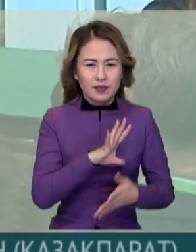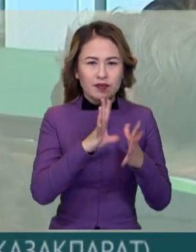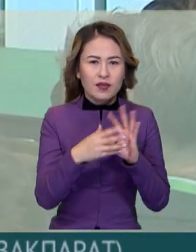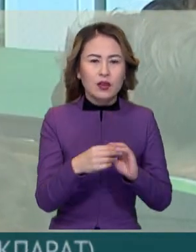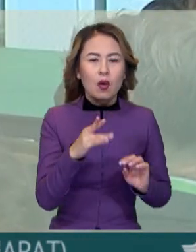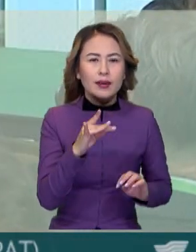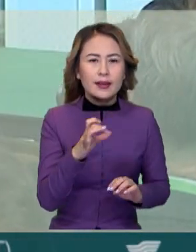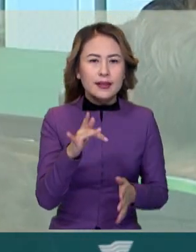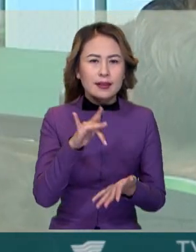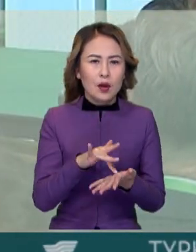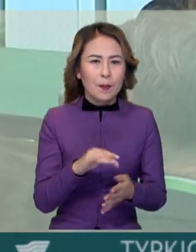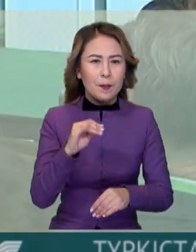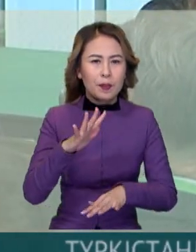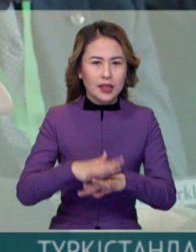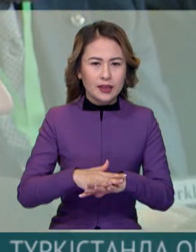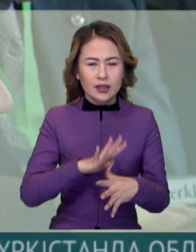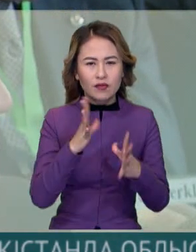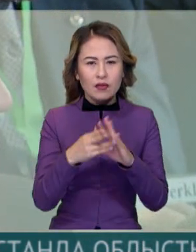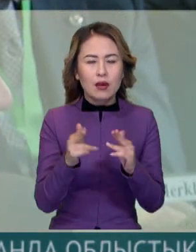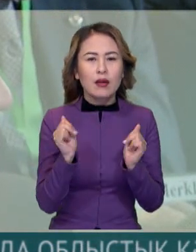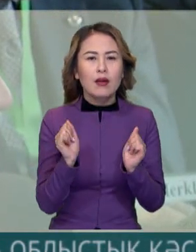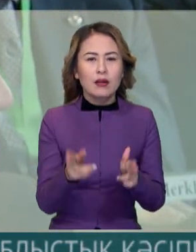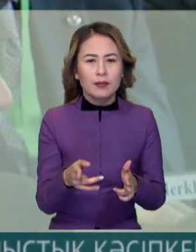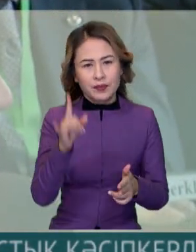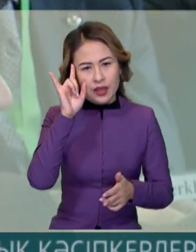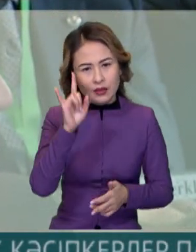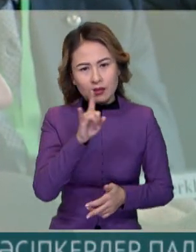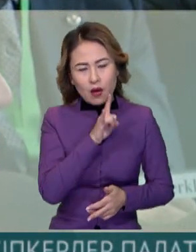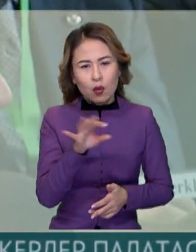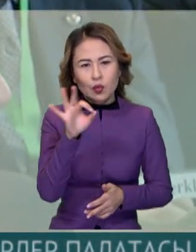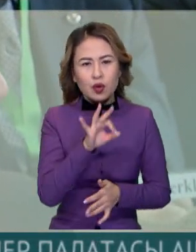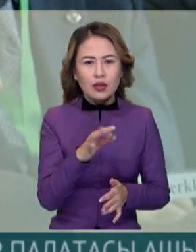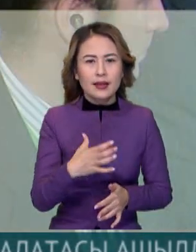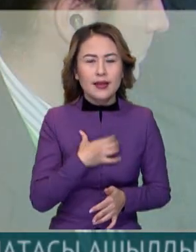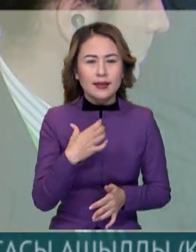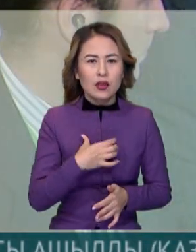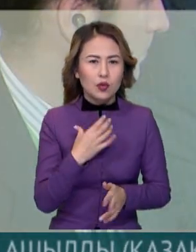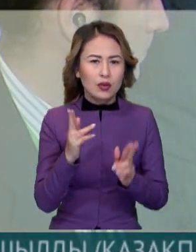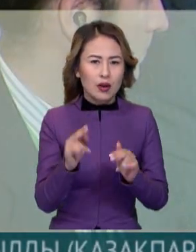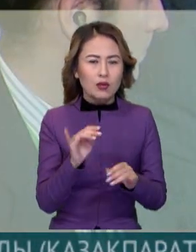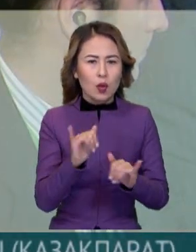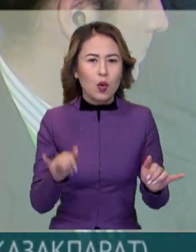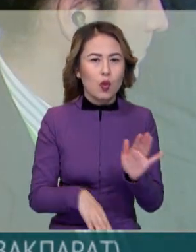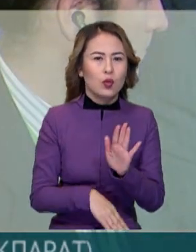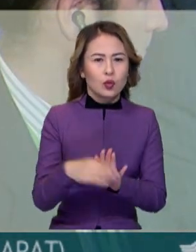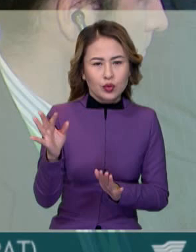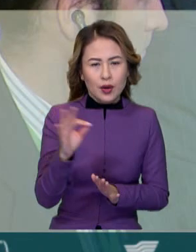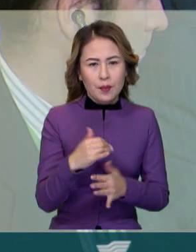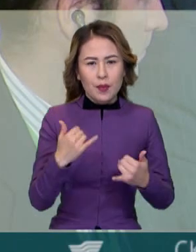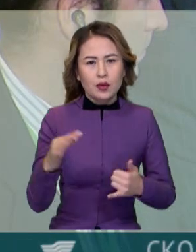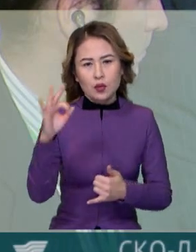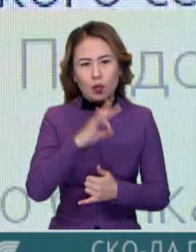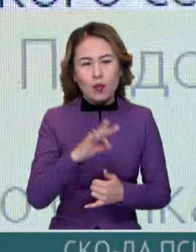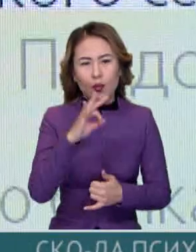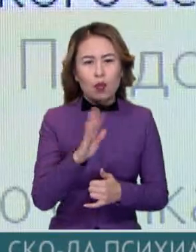аясында орталық банктердің заманауи әлемдегі рөлі, цифрлы Қазақстан дәуіріндегі сақтандыру нарығын дамыту, қор нарығының негізгі